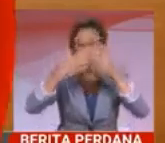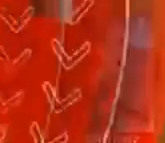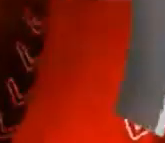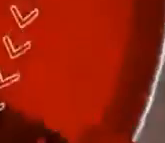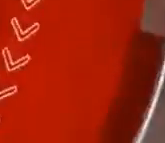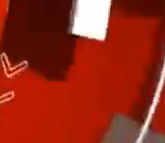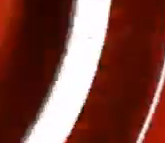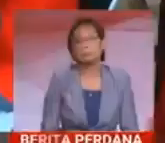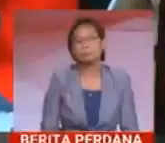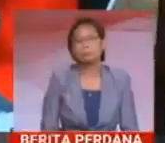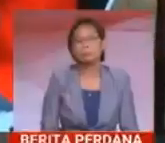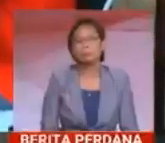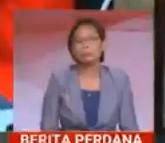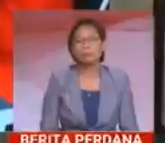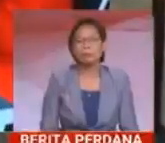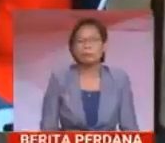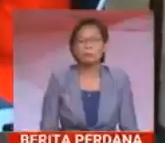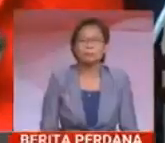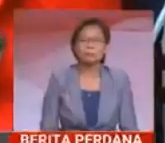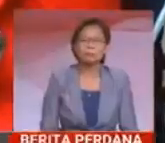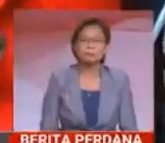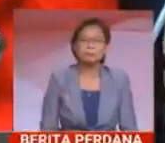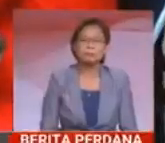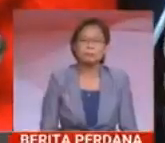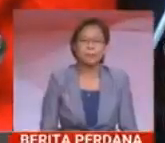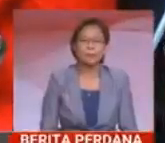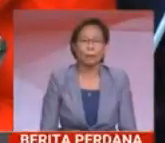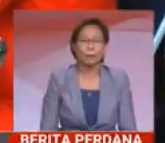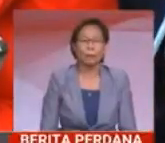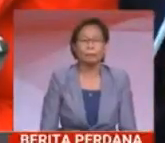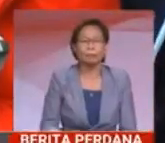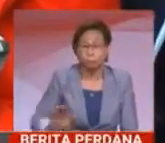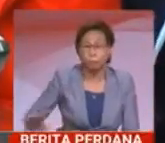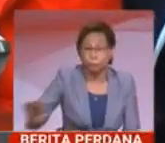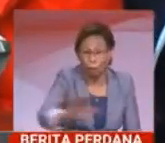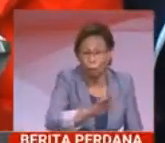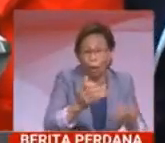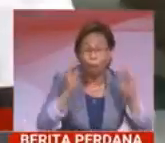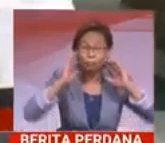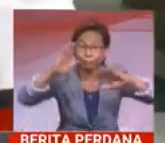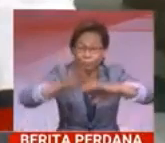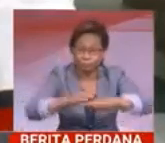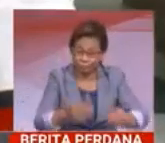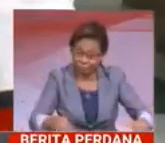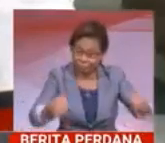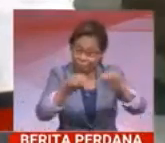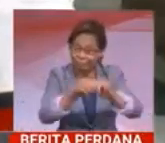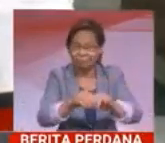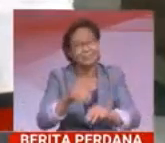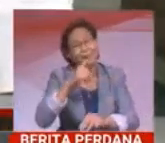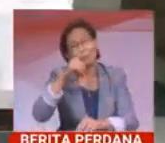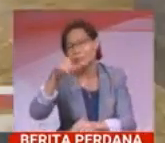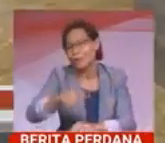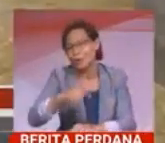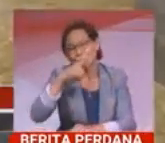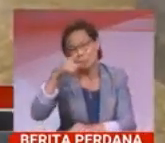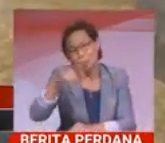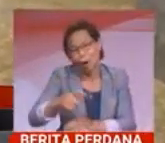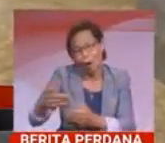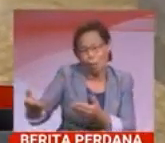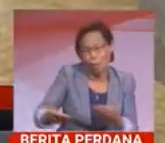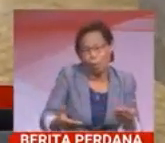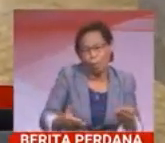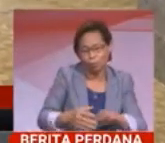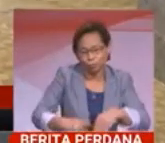hai hai di dalam pada itu orang roma yang ingin salat di masjid tidak lagi diwajibkan